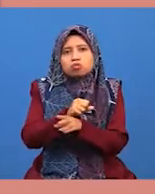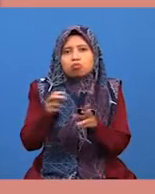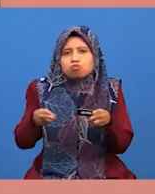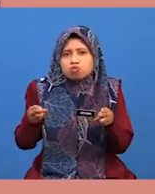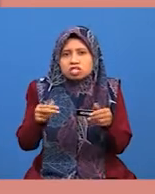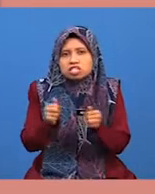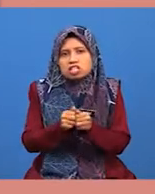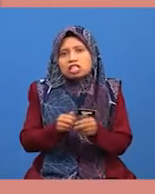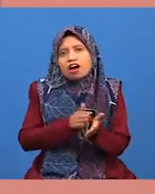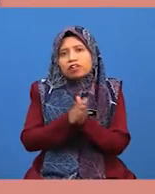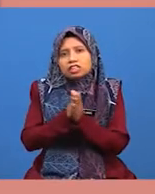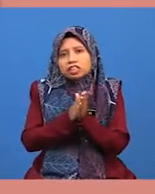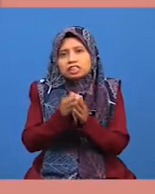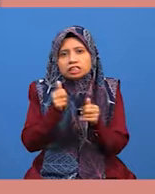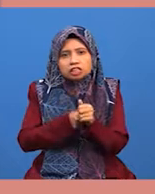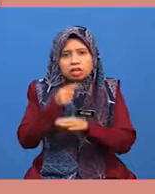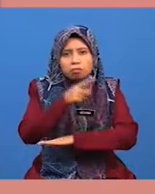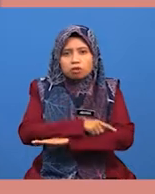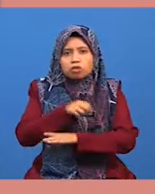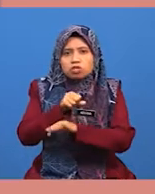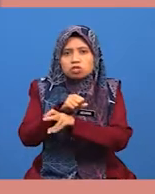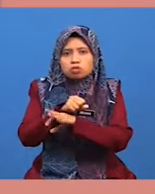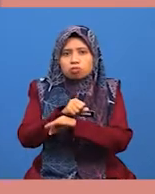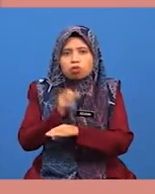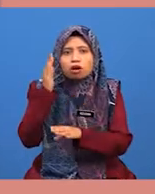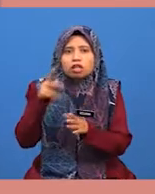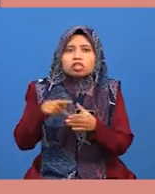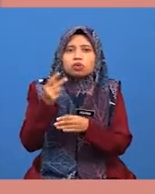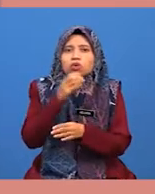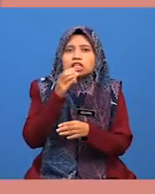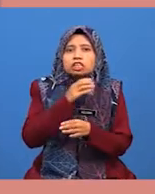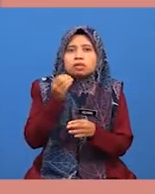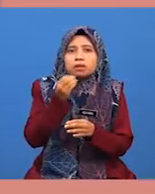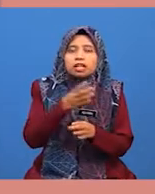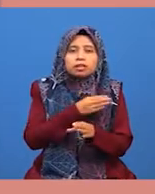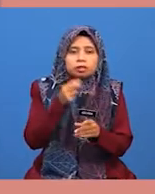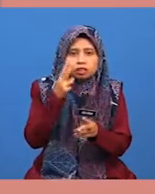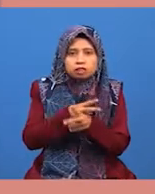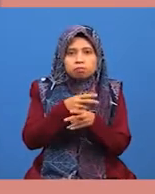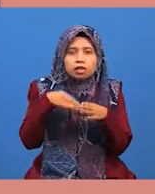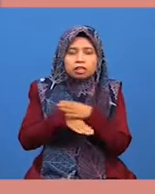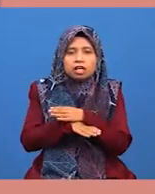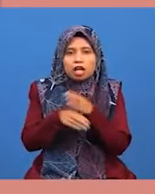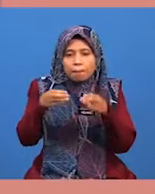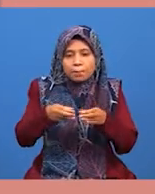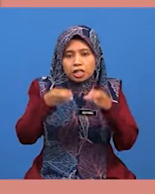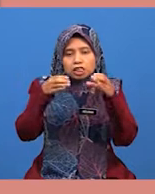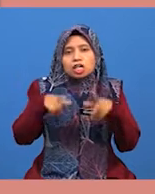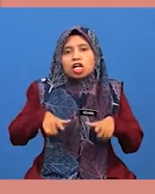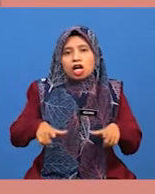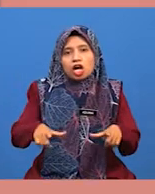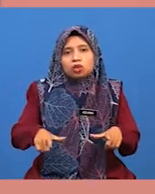gigih. Setiap hari, semut akan keluar mencari makanan dan menyimpan di dalam batang kayu